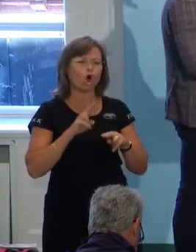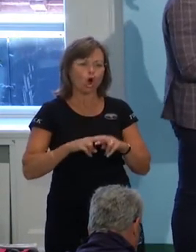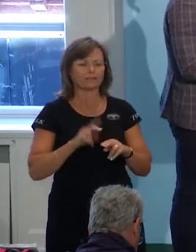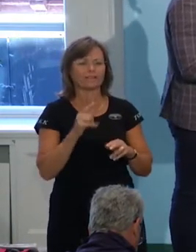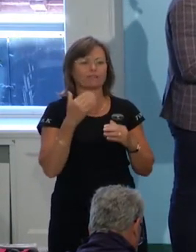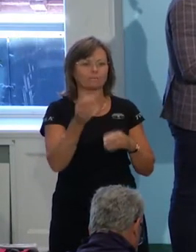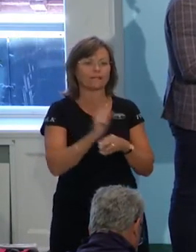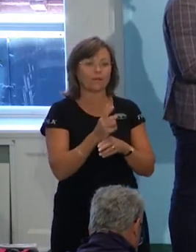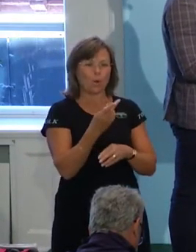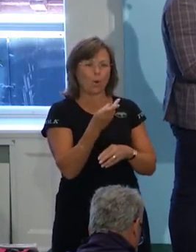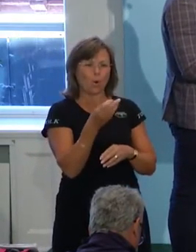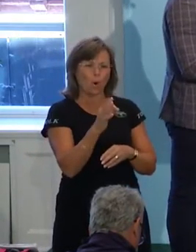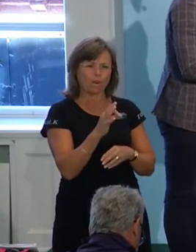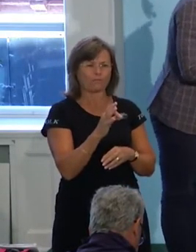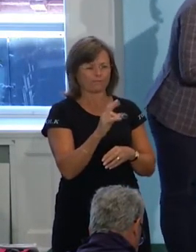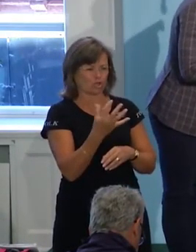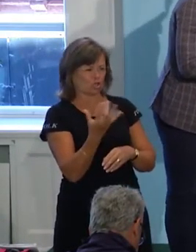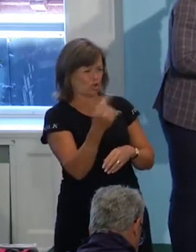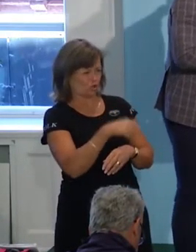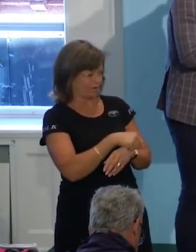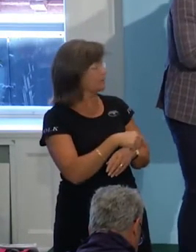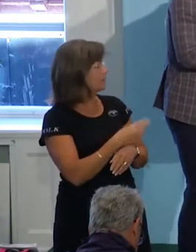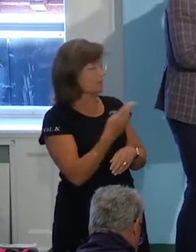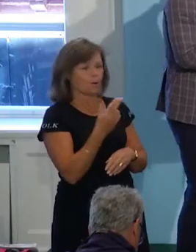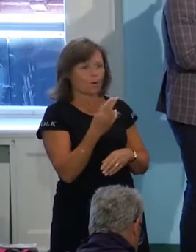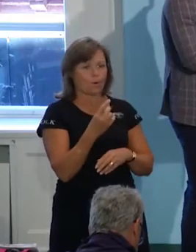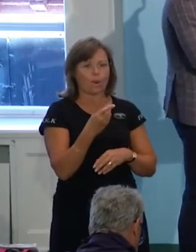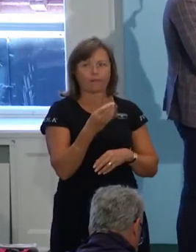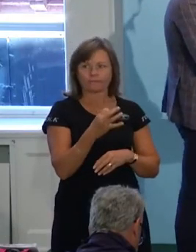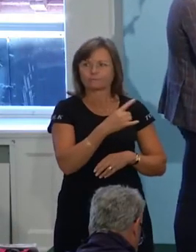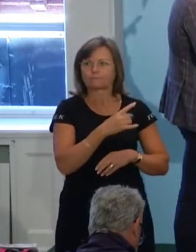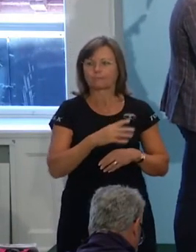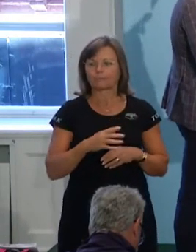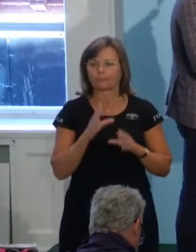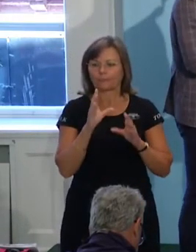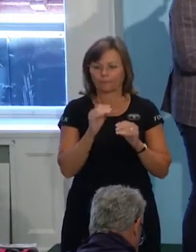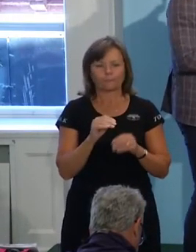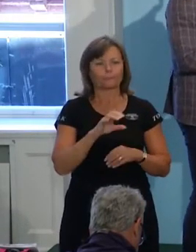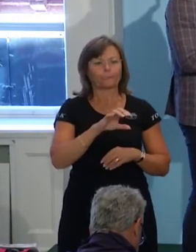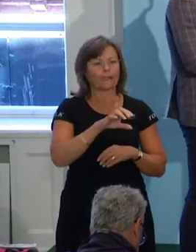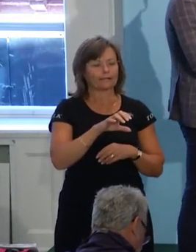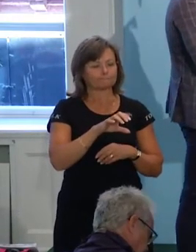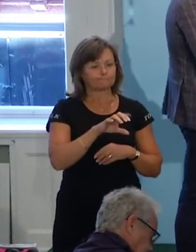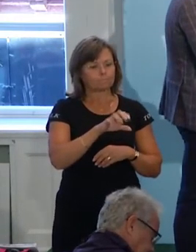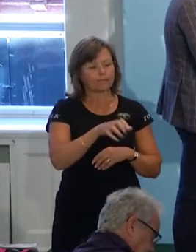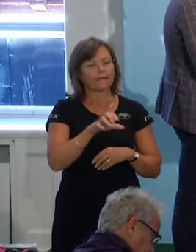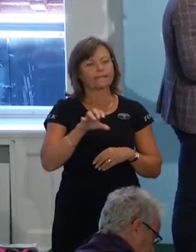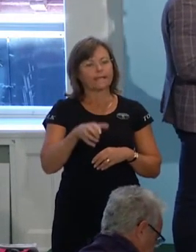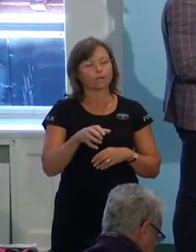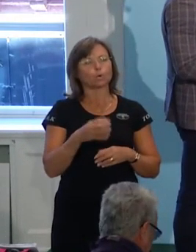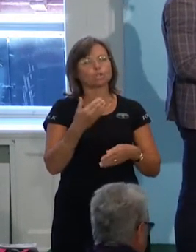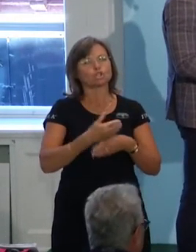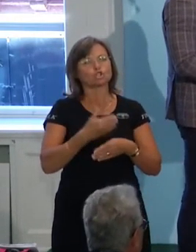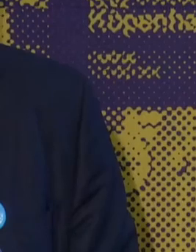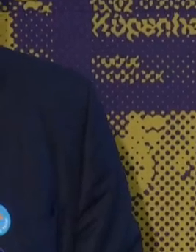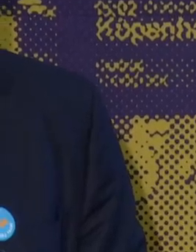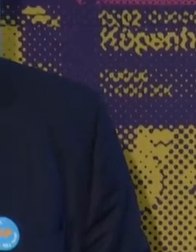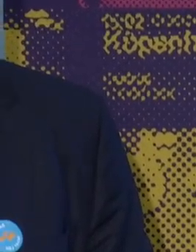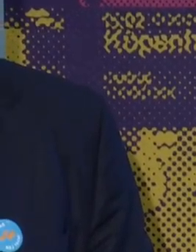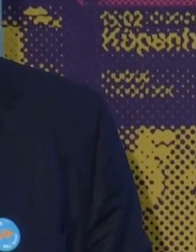med Ulf som är ny upp på scen här. Tack så mycket. Ja, alltså regionens roll och tankarna kring